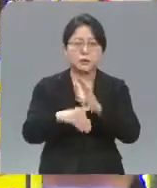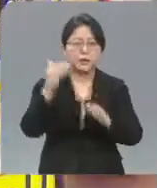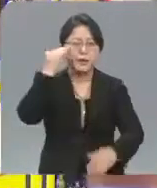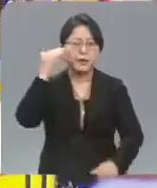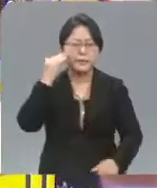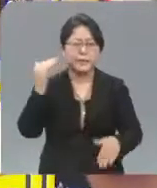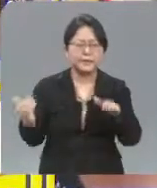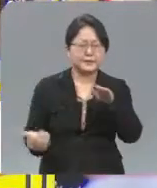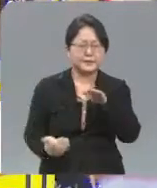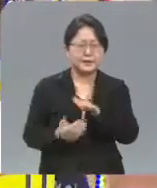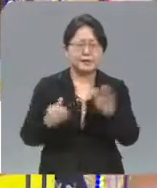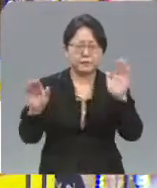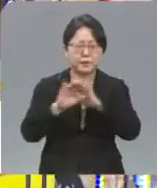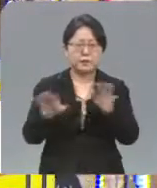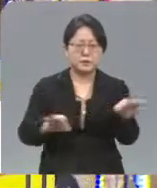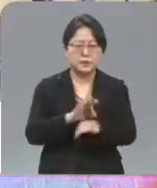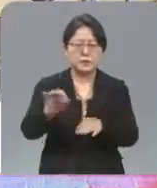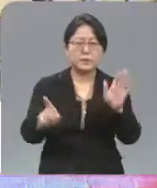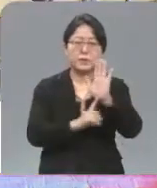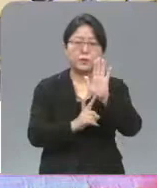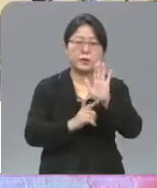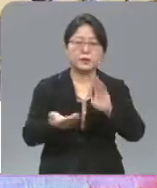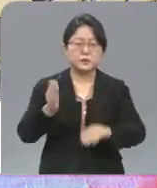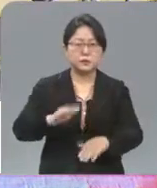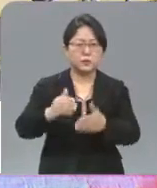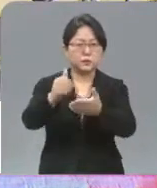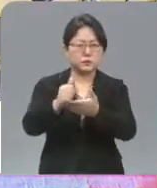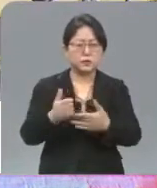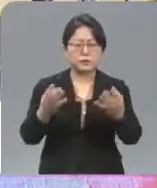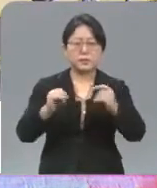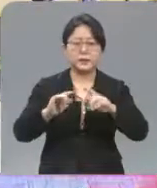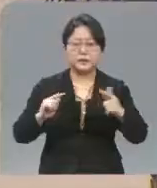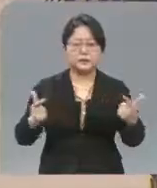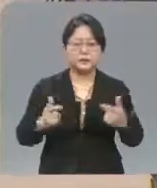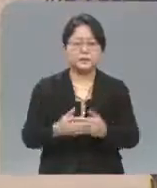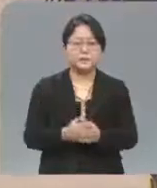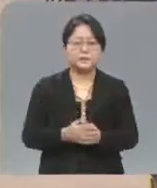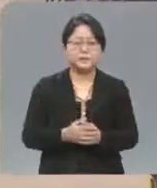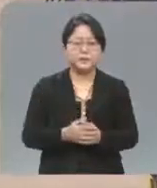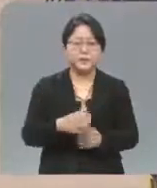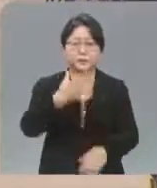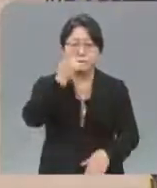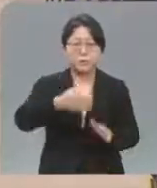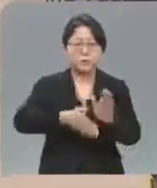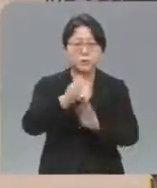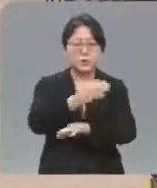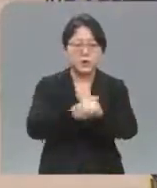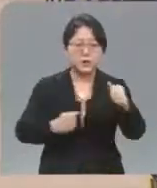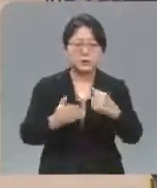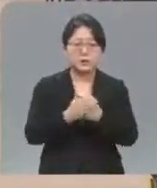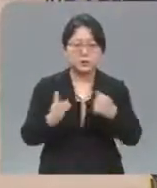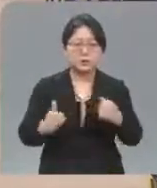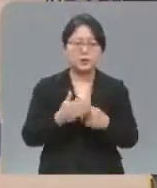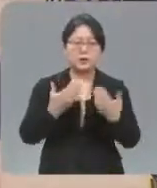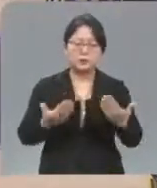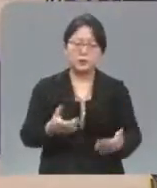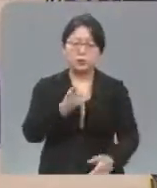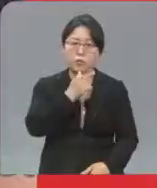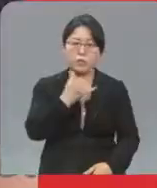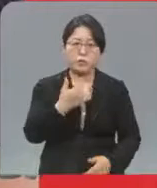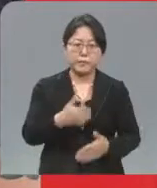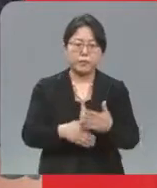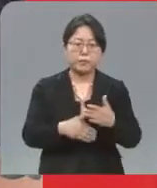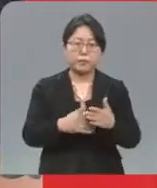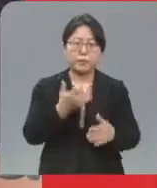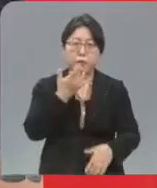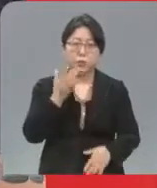대한민국 최고의 야시장이 될 것이라고 예고했지만 이용객은 많지 않습니다. 순천시와 맺은 계약 때문에 휴일인 월요일을 빼면